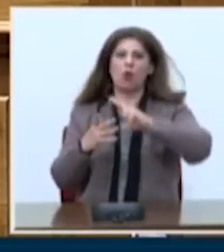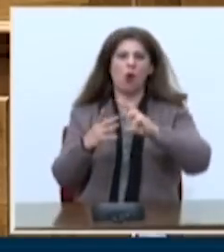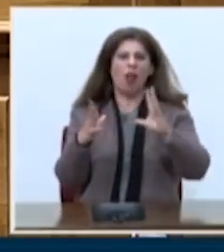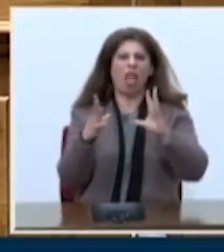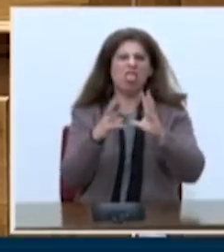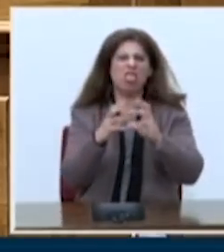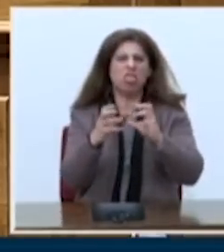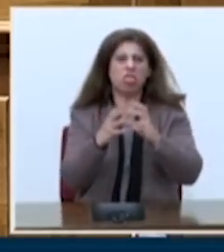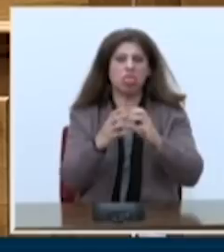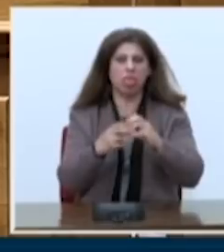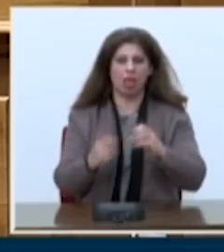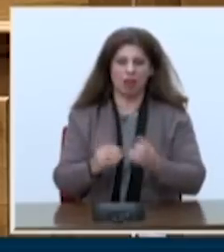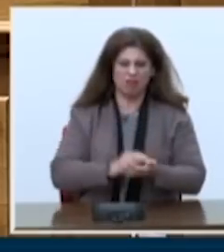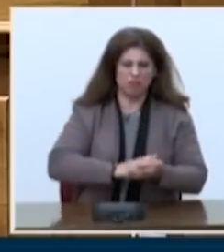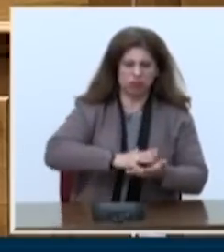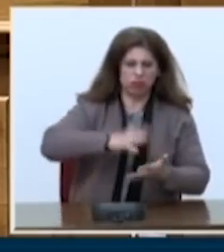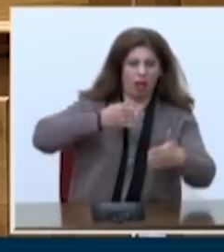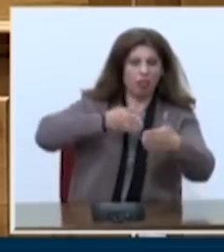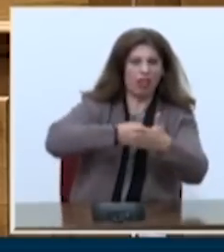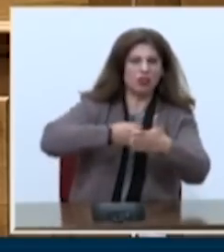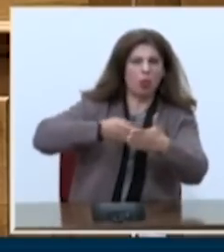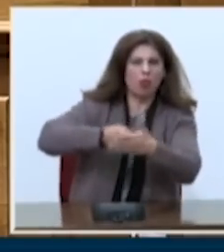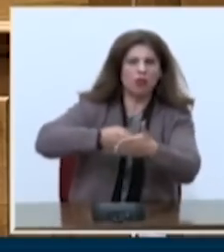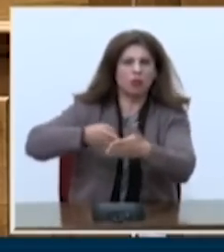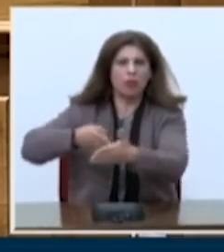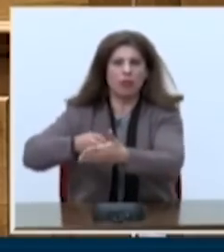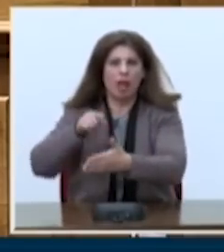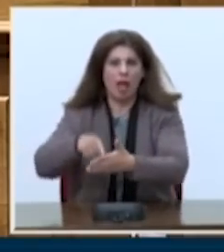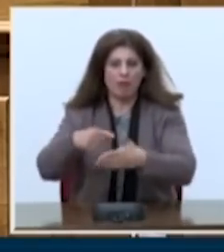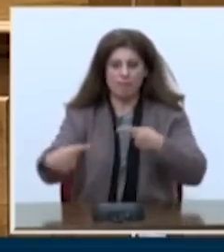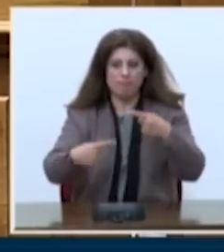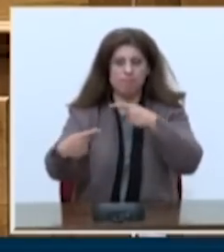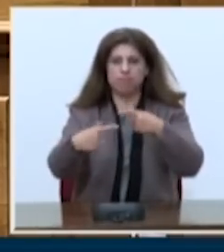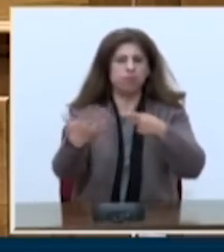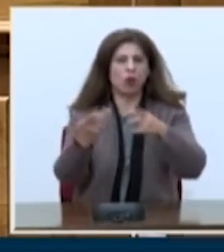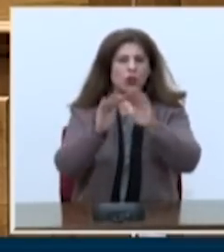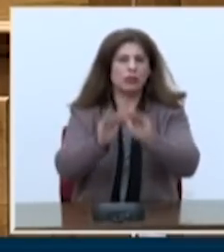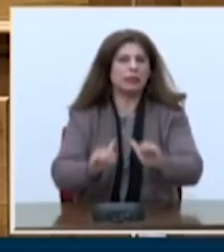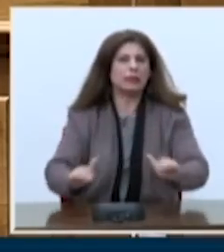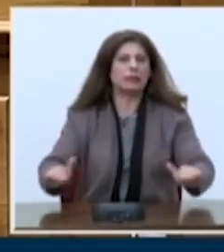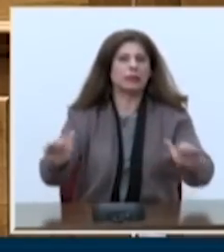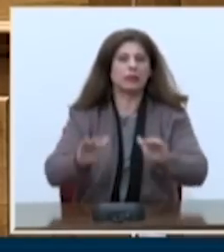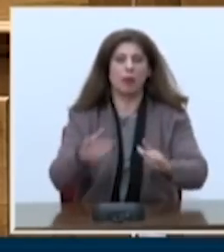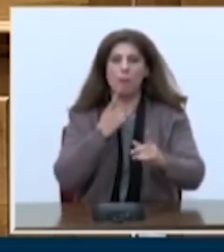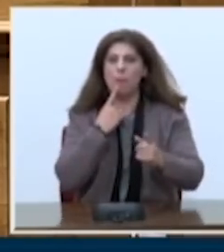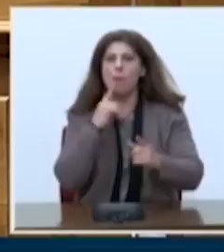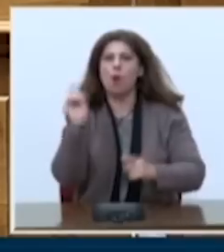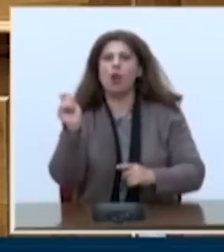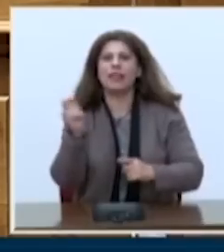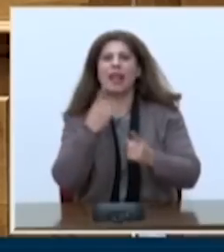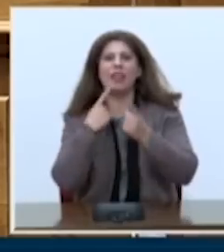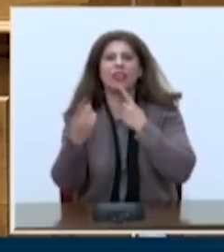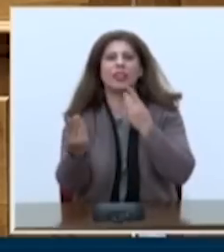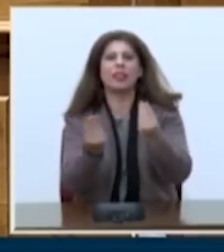τεράστια διέξοδα, αυτοί οι ανταγωνισμοί δεν μπορούν να αντιθασευτούν με διπλωματικά, με πολιτικά μέσα.